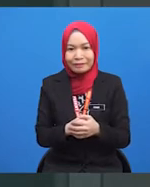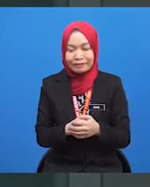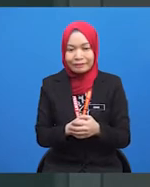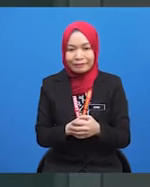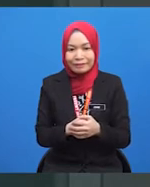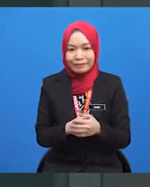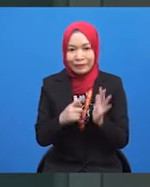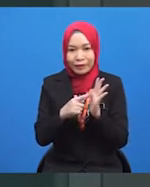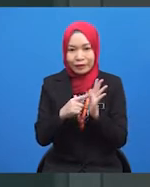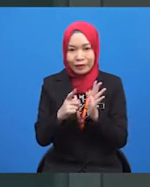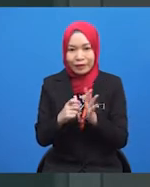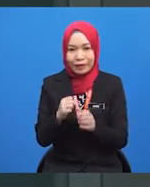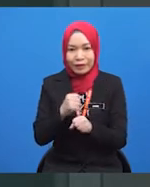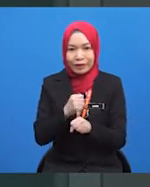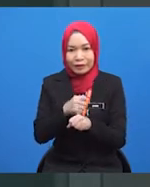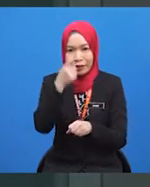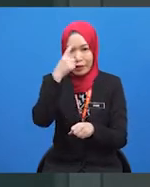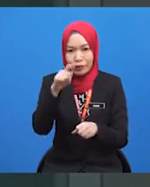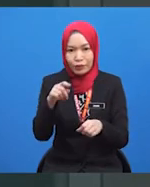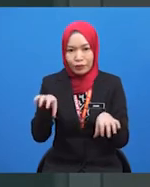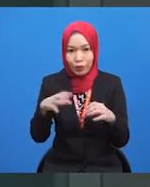Paparan kerja untuk poster.